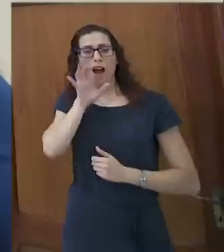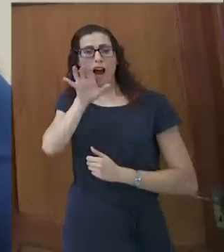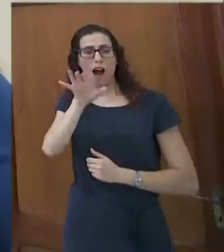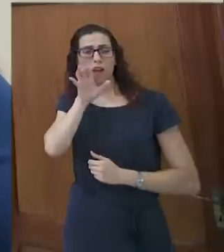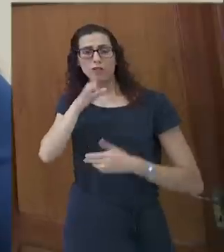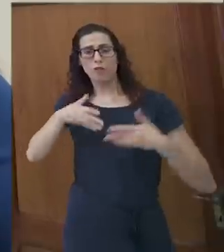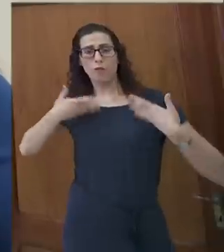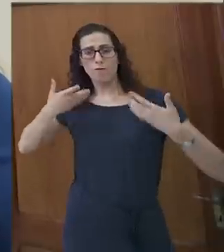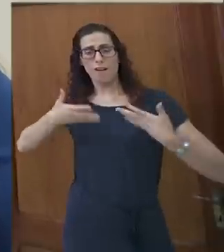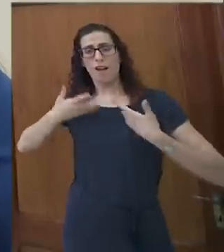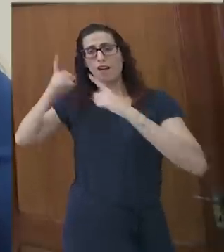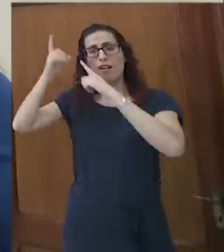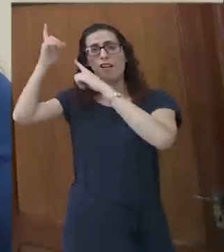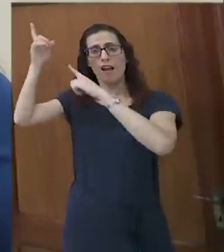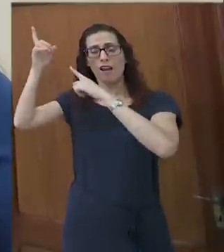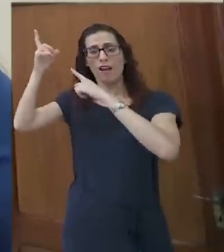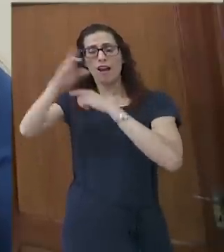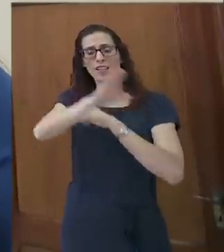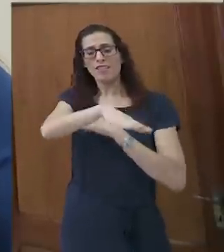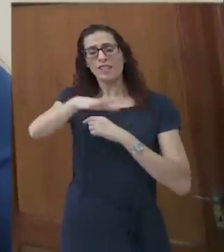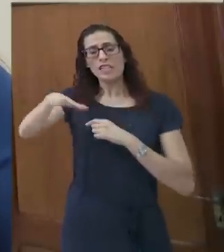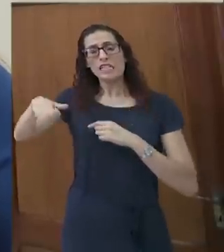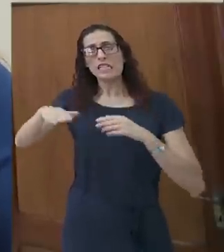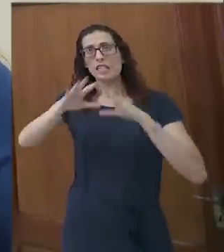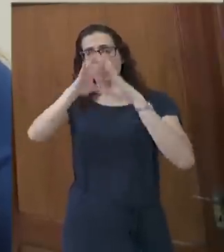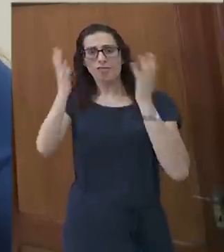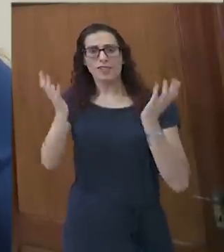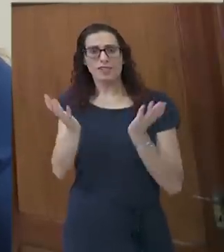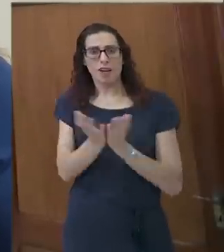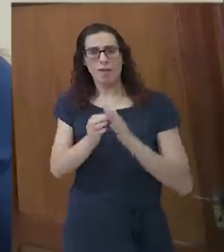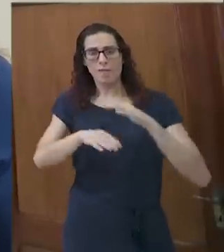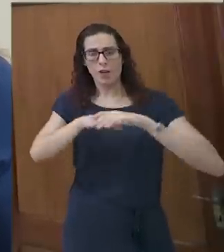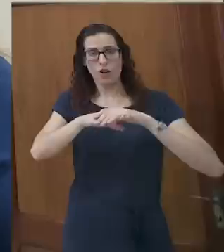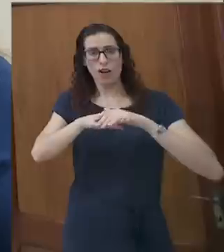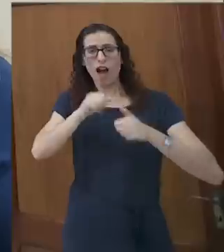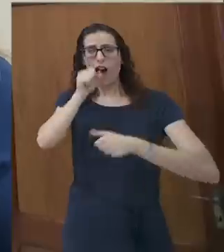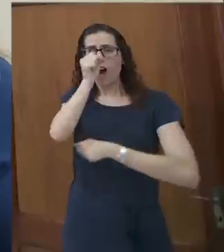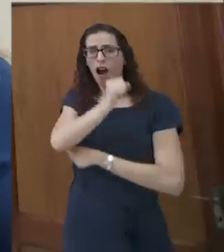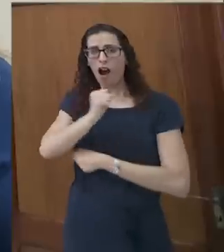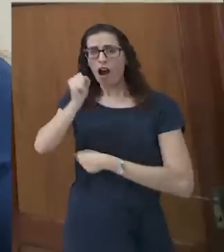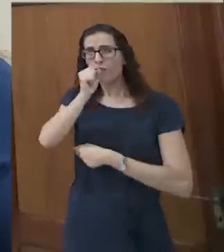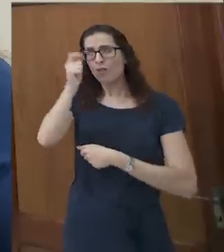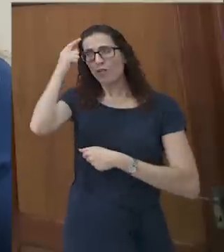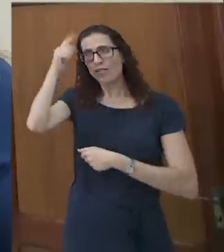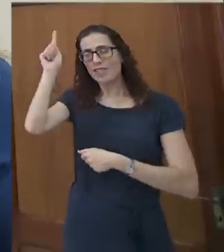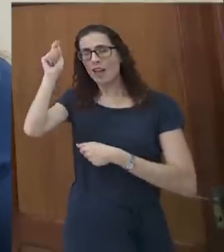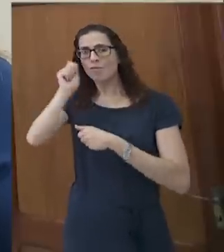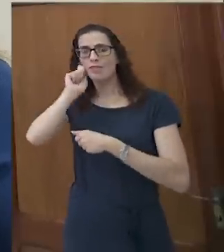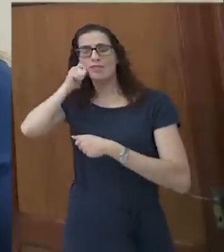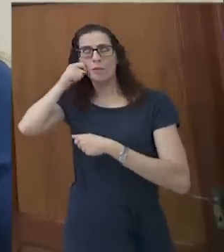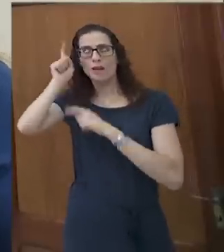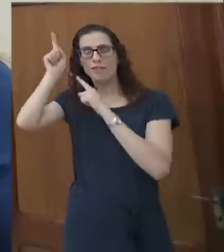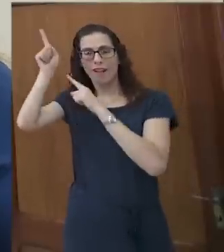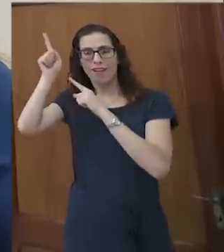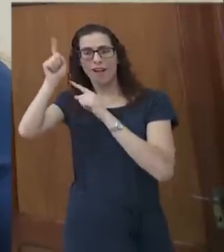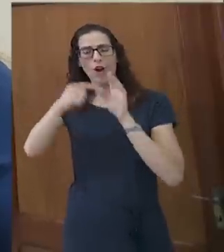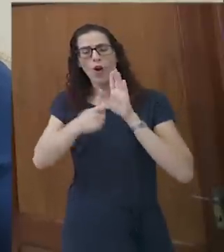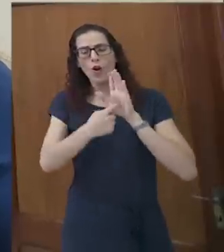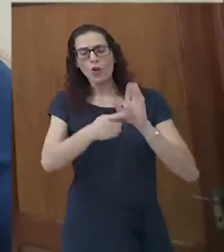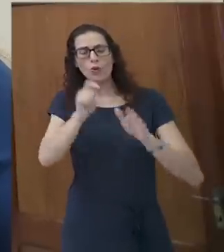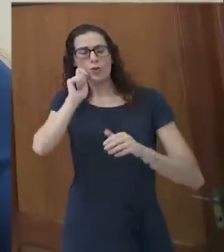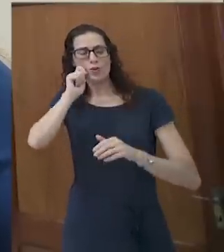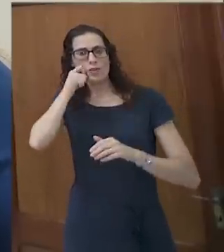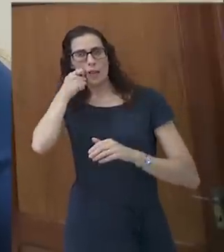bil-ferħ lill-Alla, bnedmin tad-dinja kollha. Għannu s-sebħ ta' ismu, xandru s-sebħ u t-tifħir